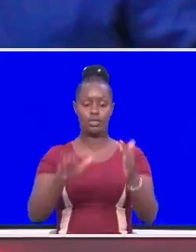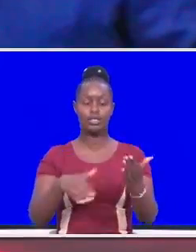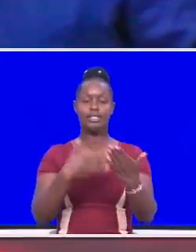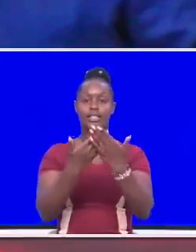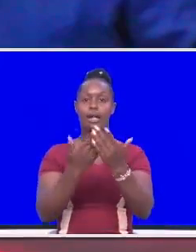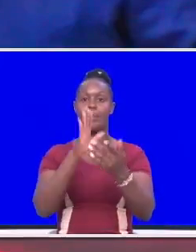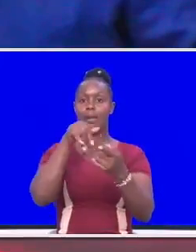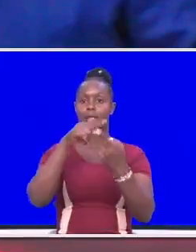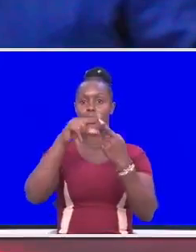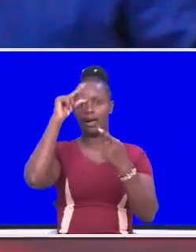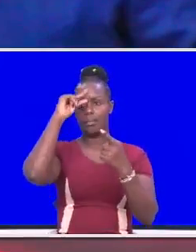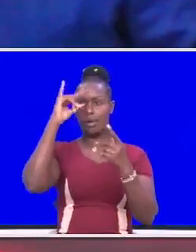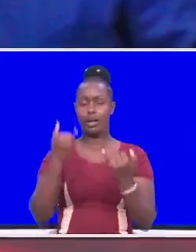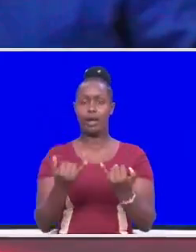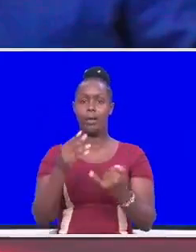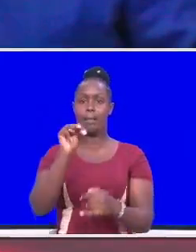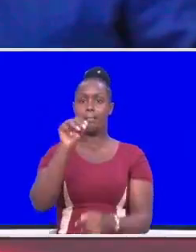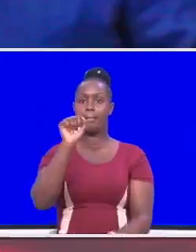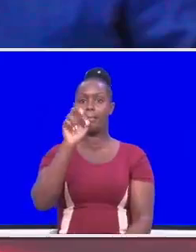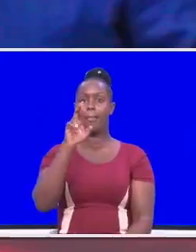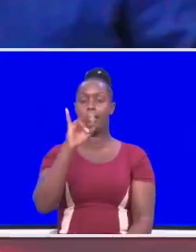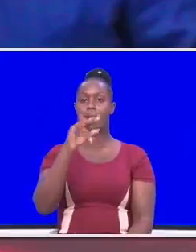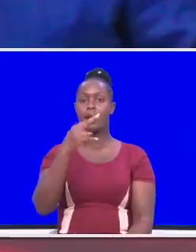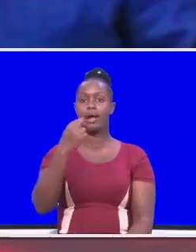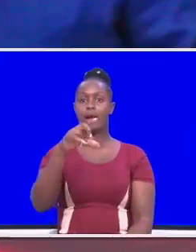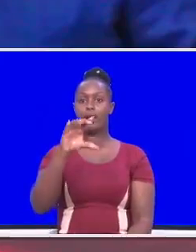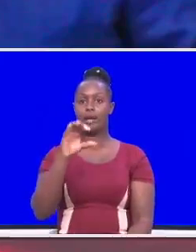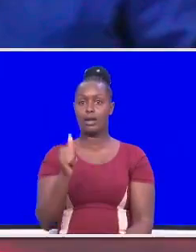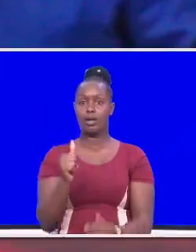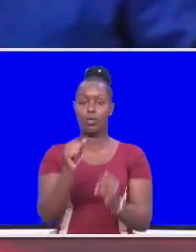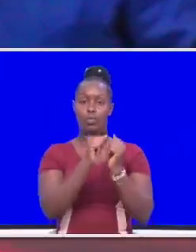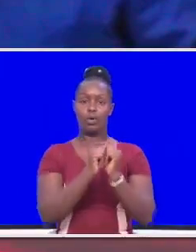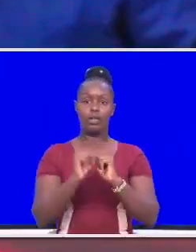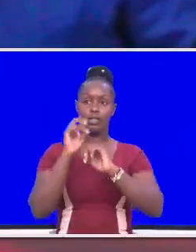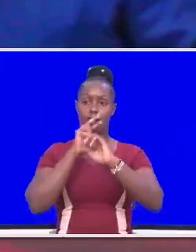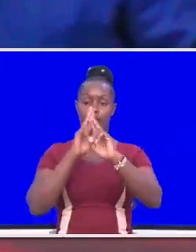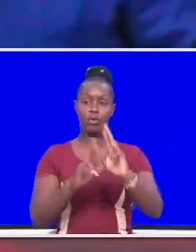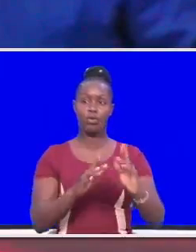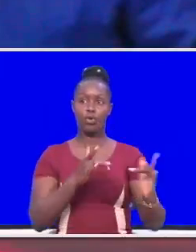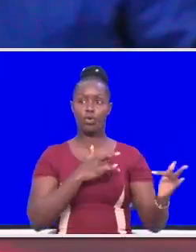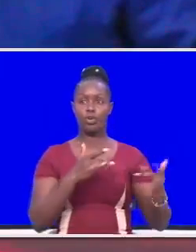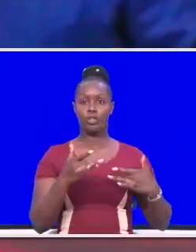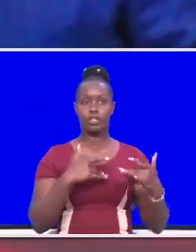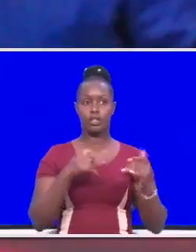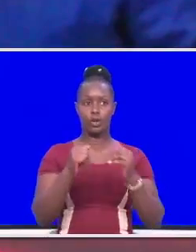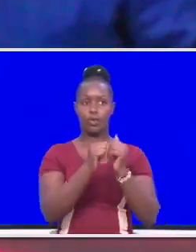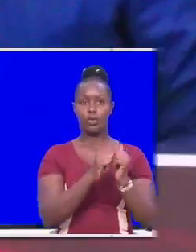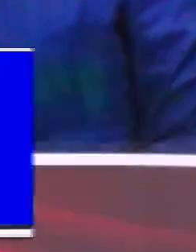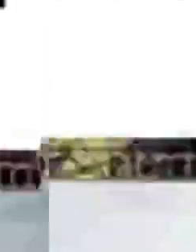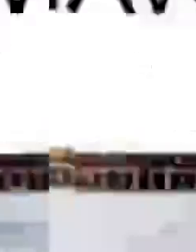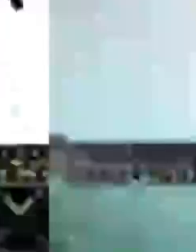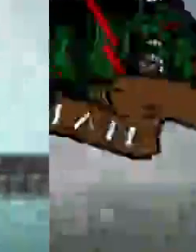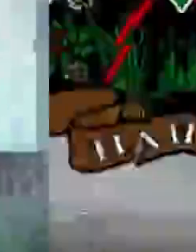sasa mwanahabari wetu George Maringa ametuandalia taarifa ifuatayo kuhusiana na makazi ya bei nafuu.